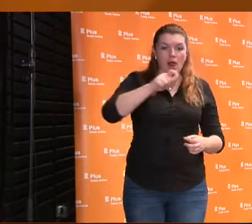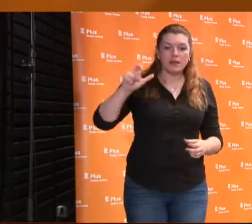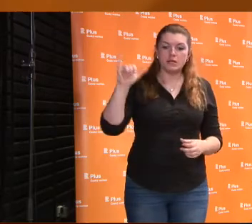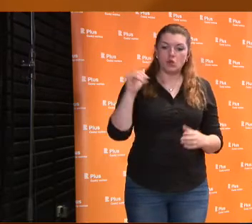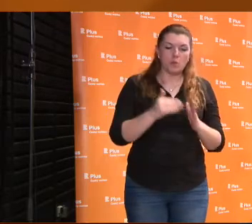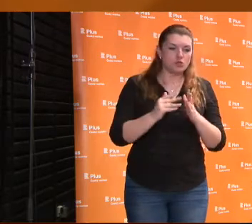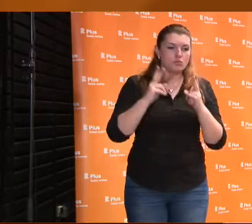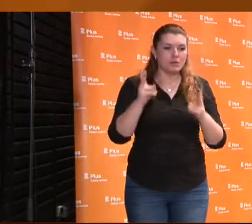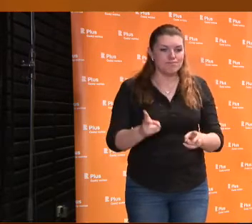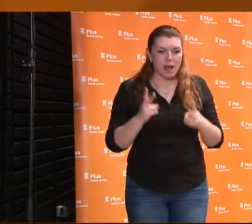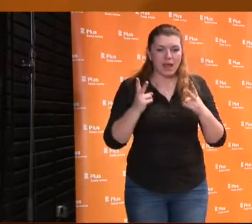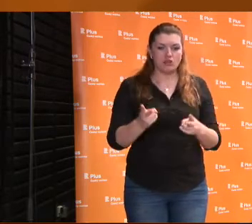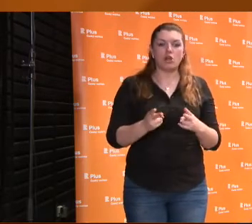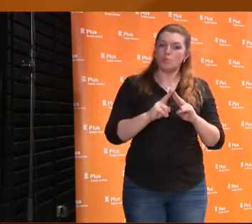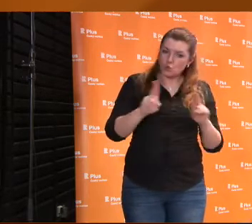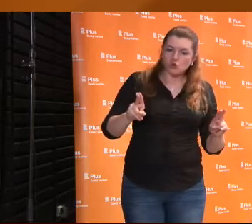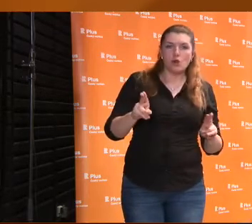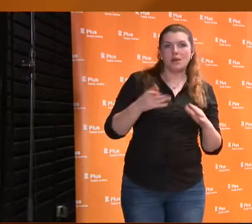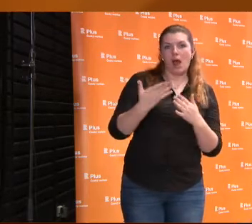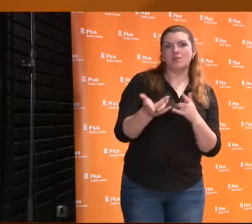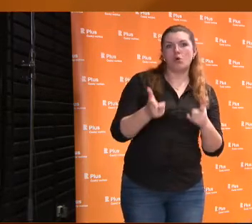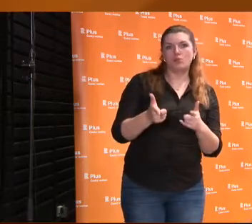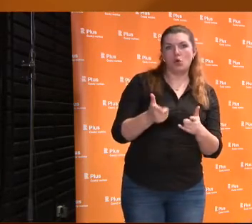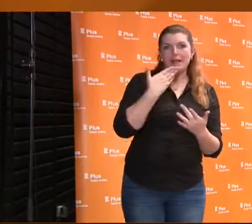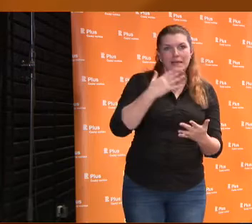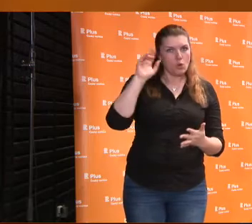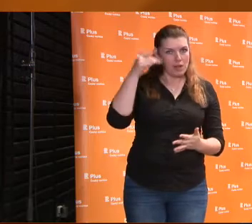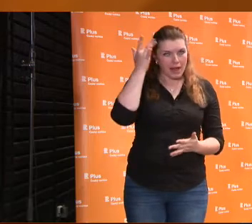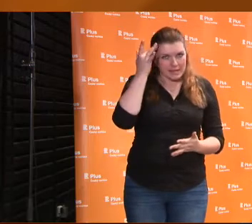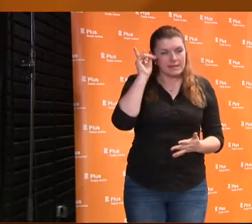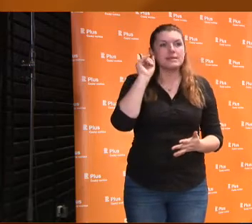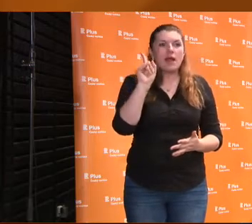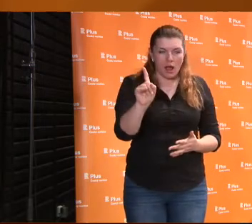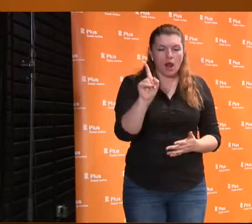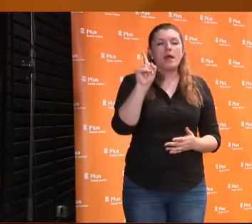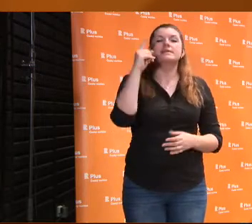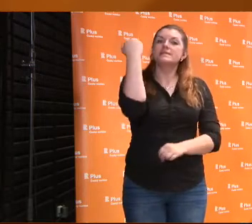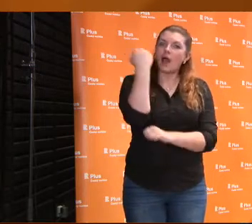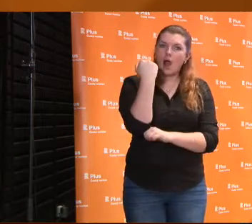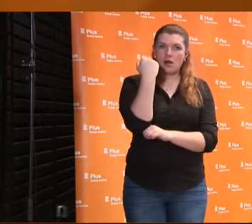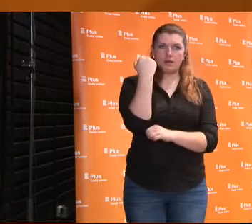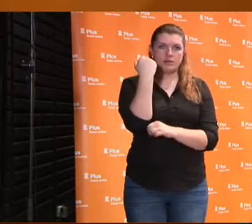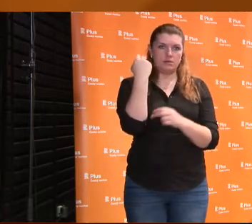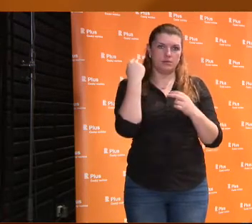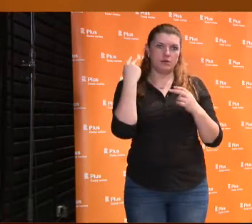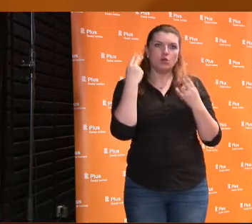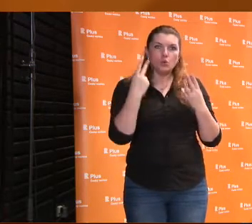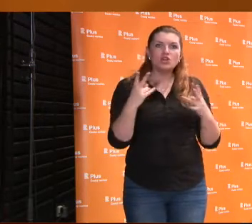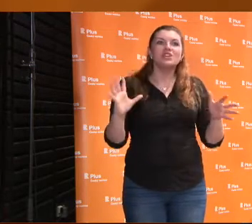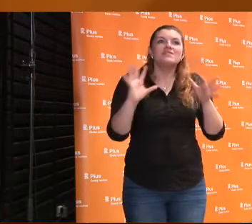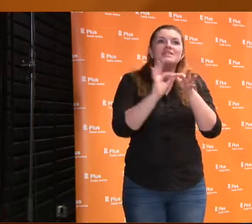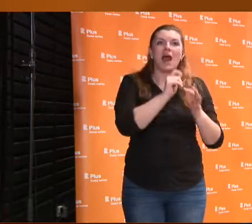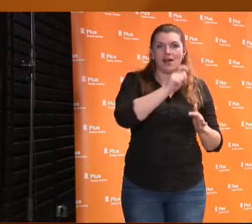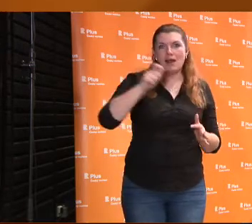péči, nějaké dílčí podpory, to ano, ale ten základní význam, který má vlastně vztah mezi